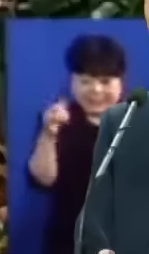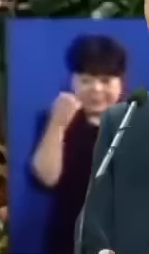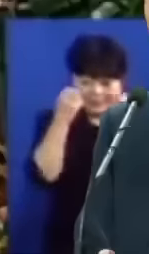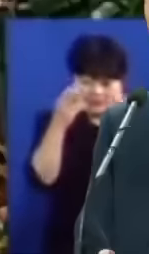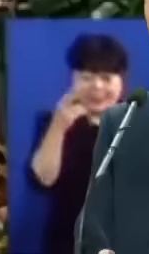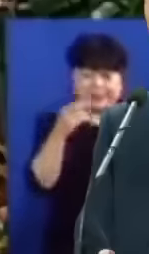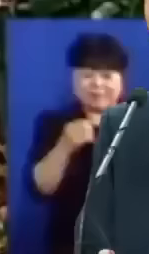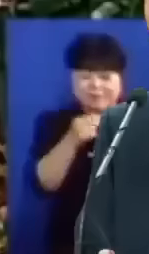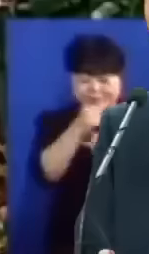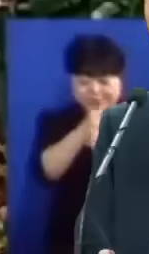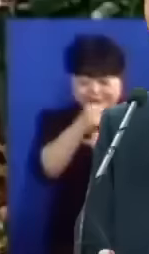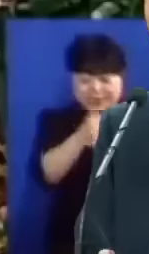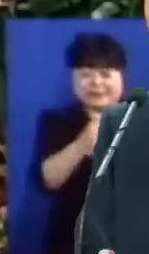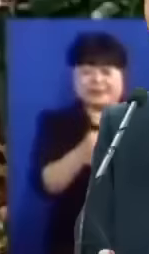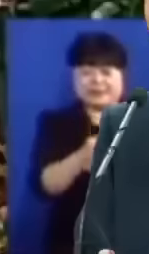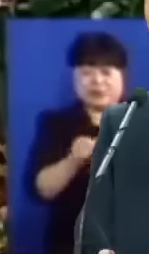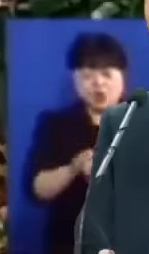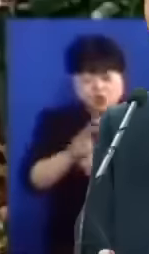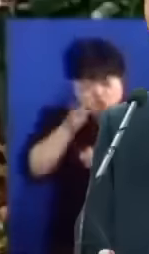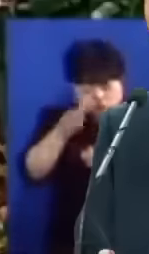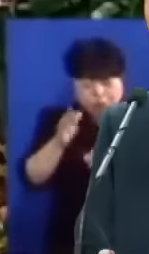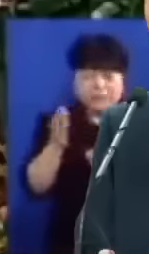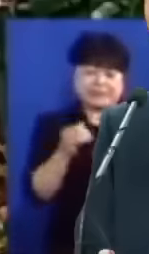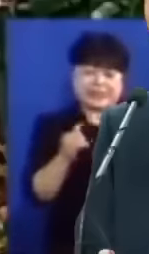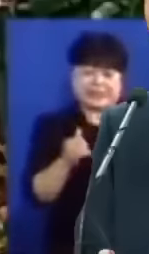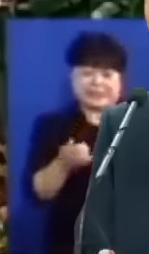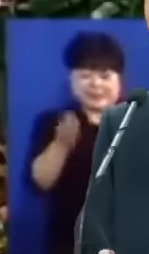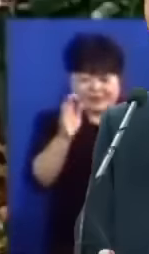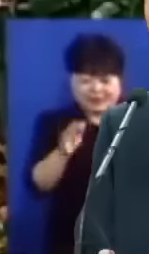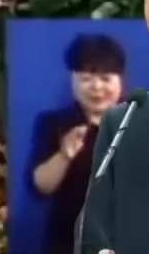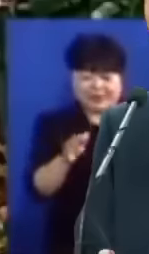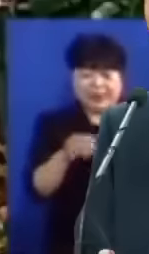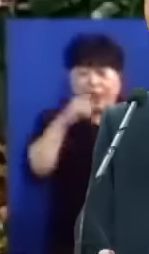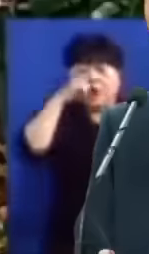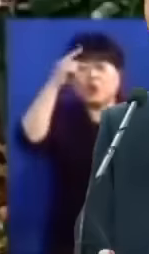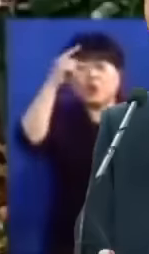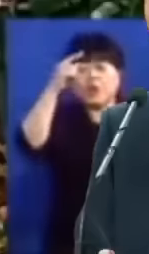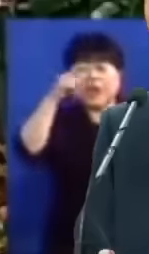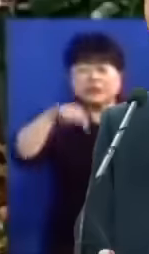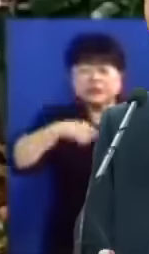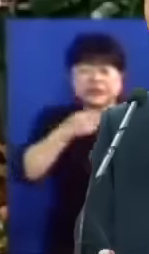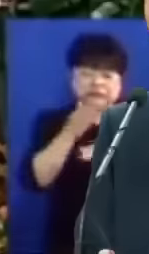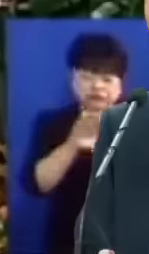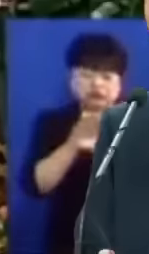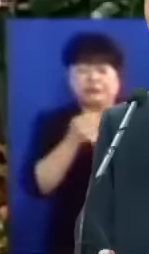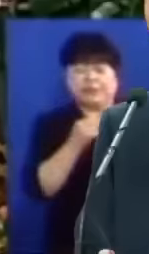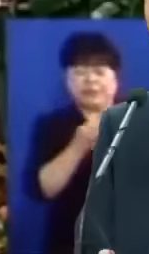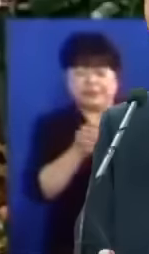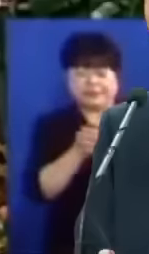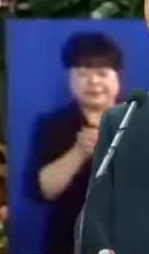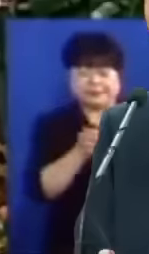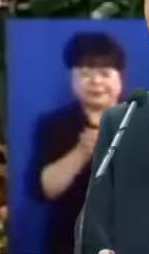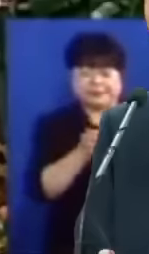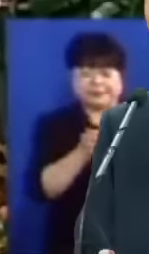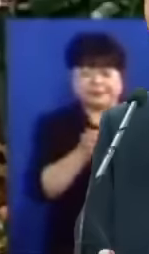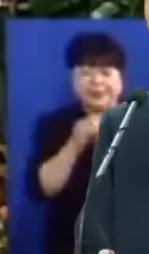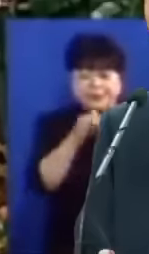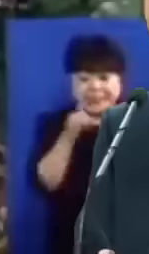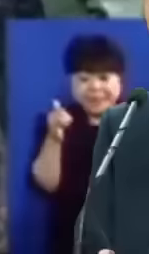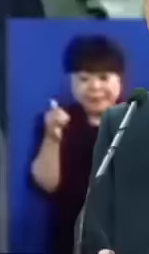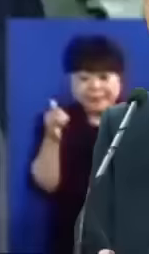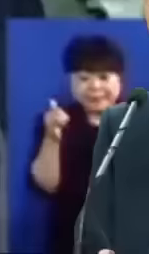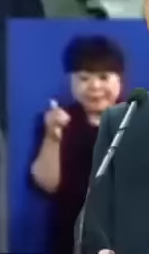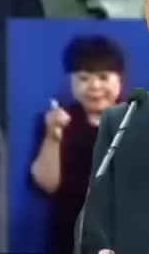새로운 음악을 창조한 작곡가로 유명했었습니다. 그러나 그는 오만하고 자기중심적인 성격이었습니다.